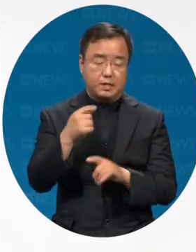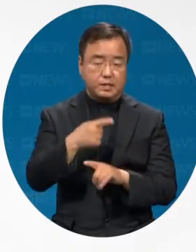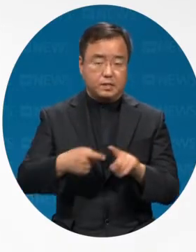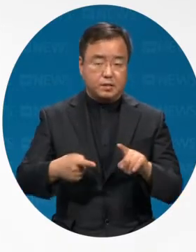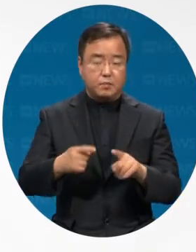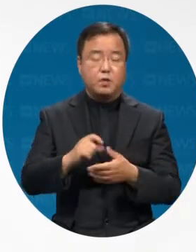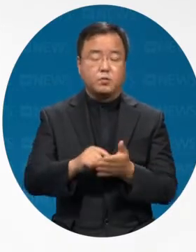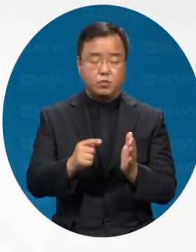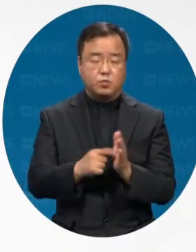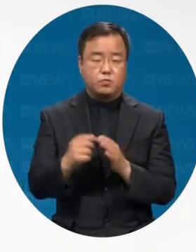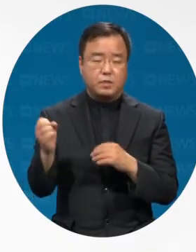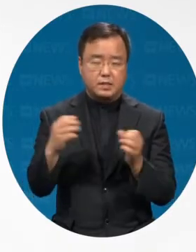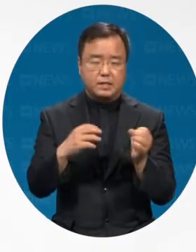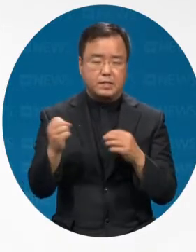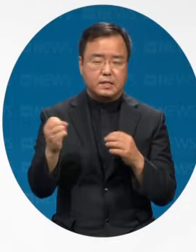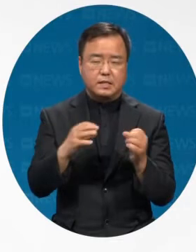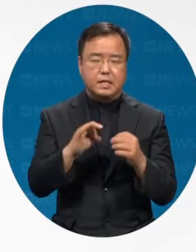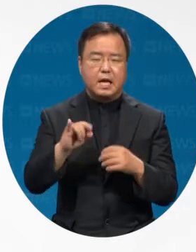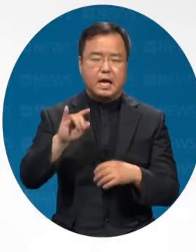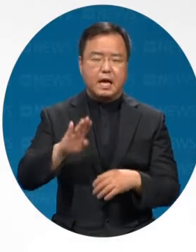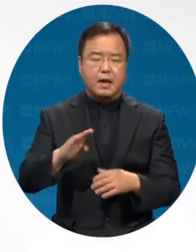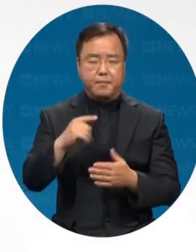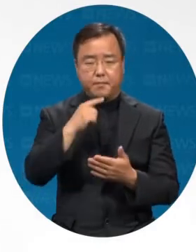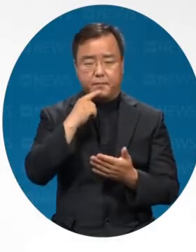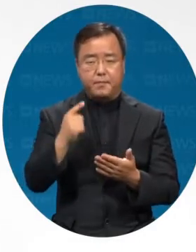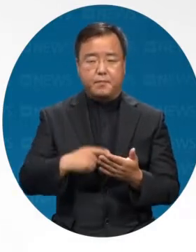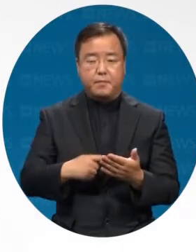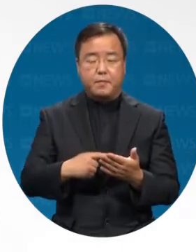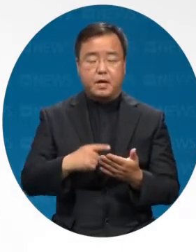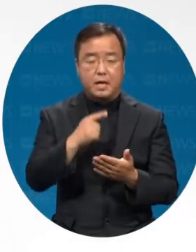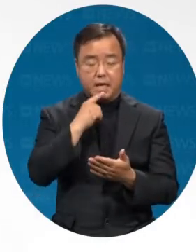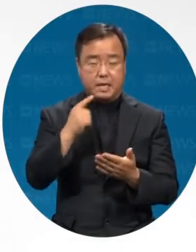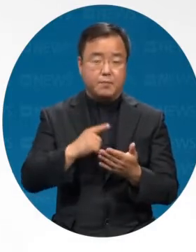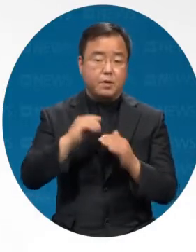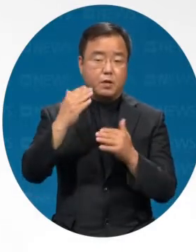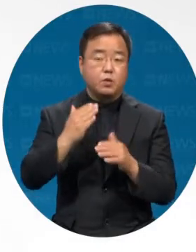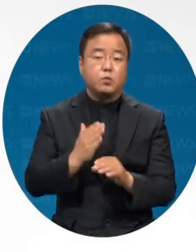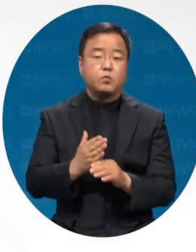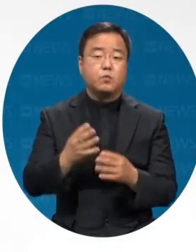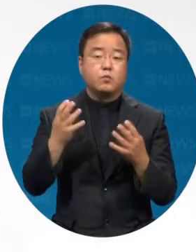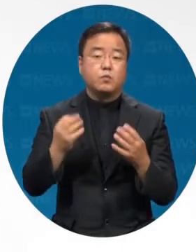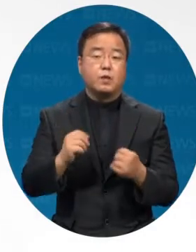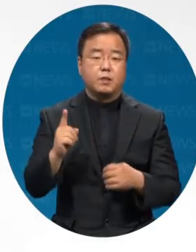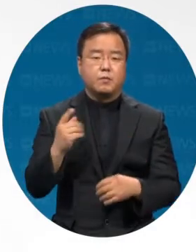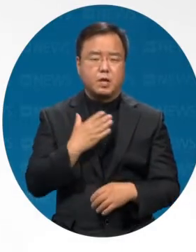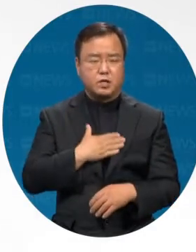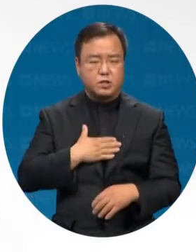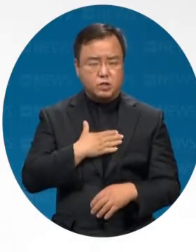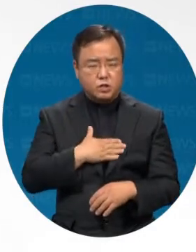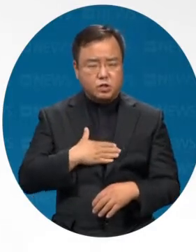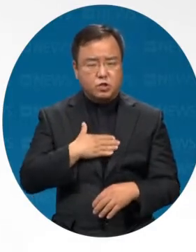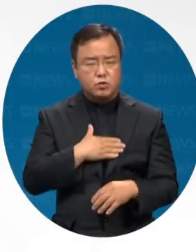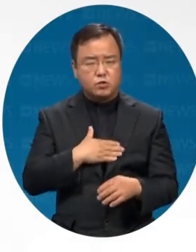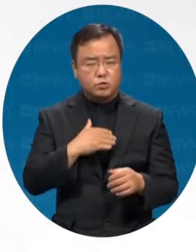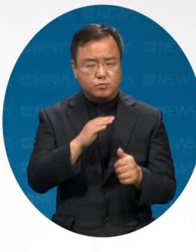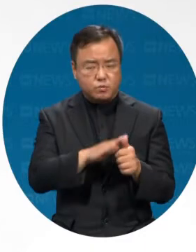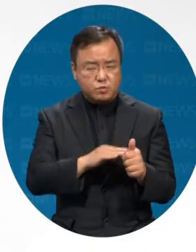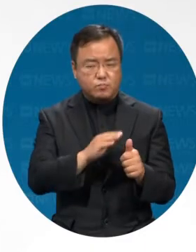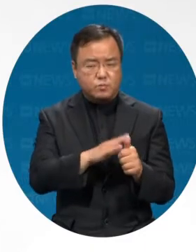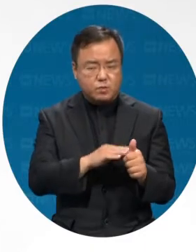통로로 피해를 입었다고 답했습니다 피의 매우 중 가장 많았던 것은 정서적 길들이기 이른바 그루밍